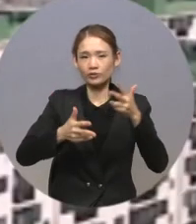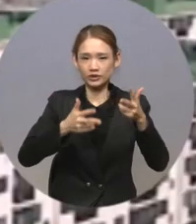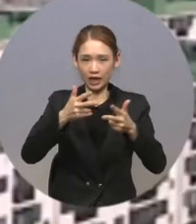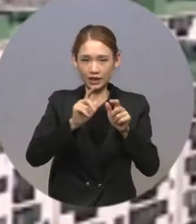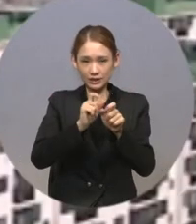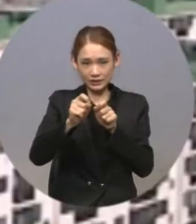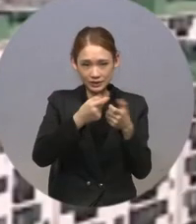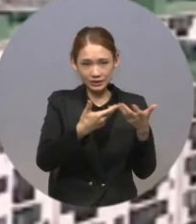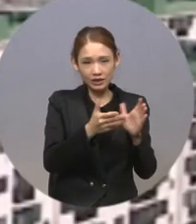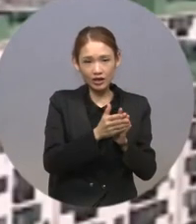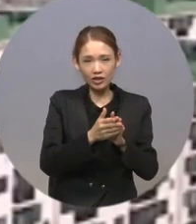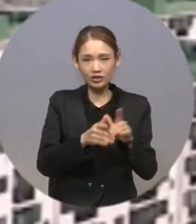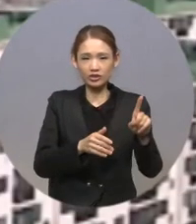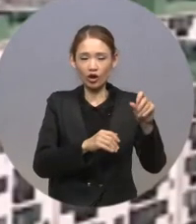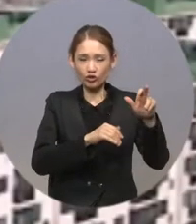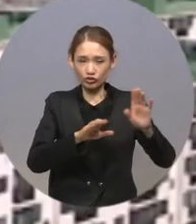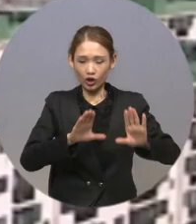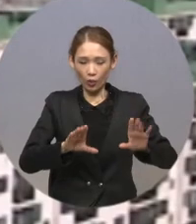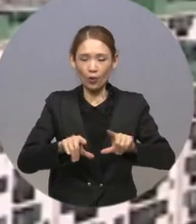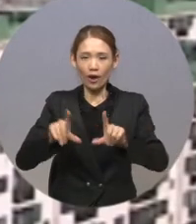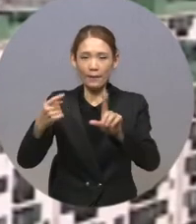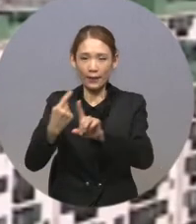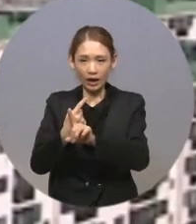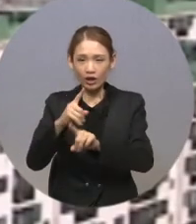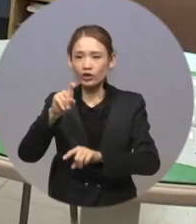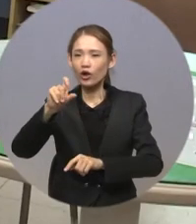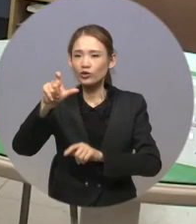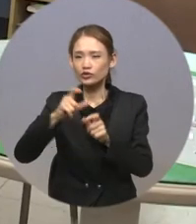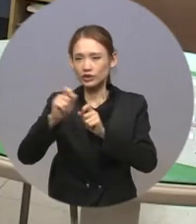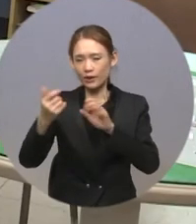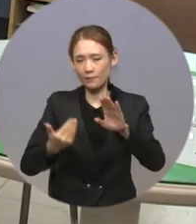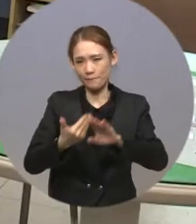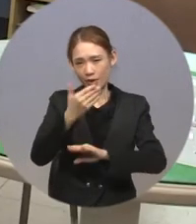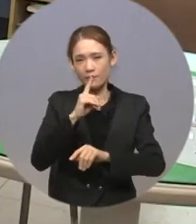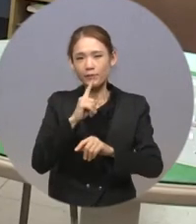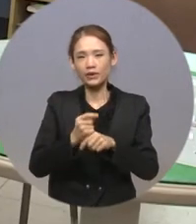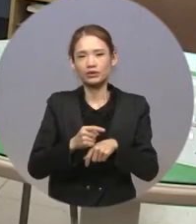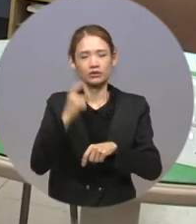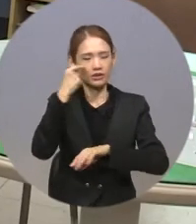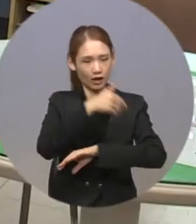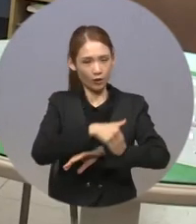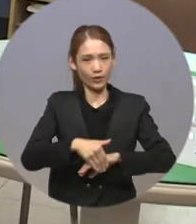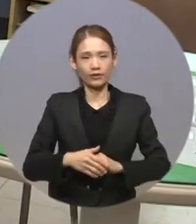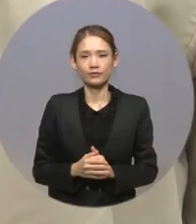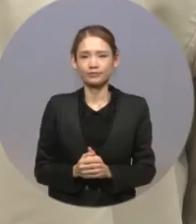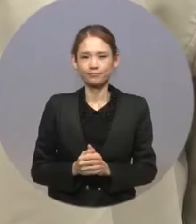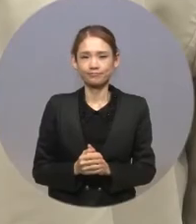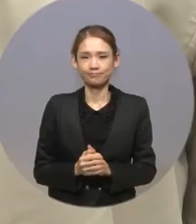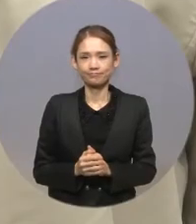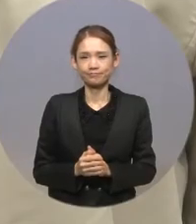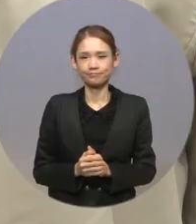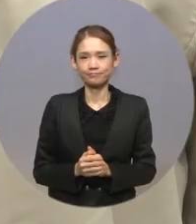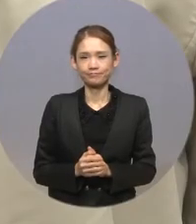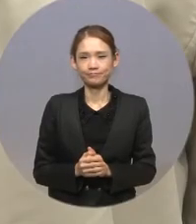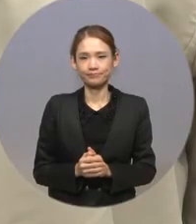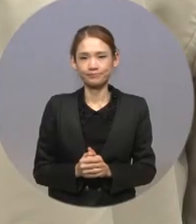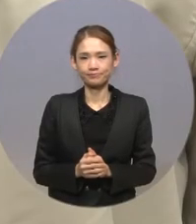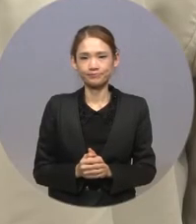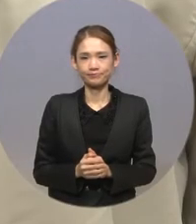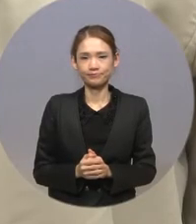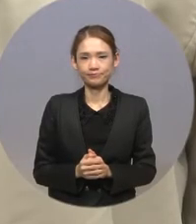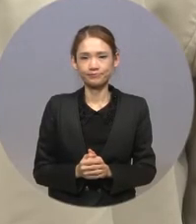지난해 12개 에서 올해는 15개 이상으로 확대한다는 방침 입니다 복지 tv 뉴스 2 가